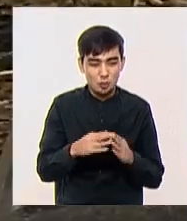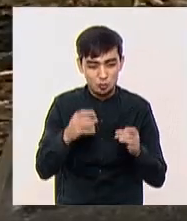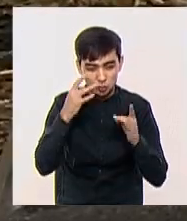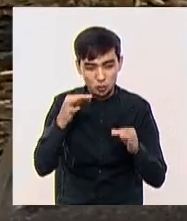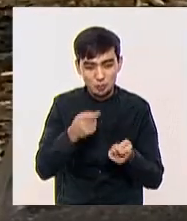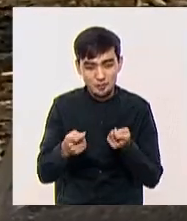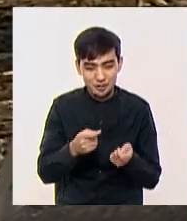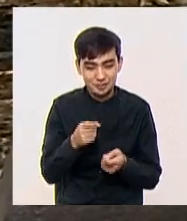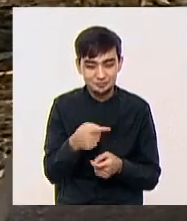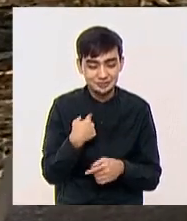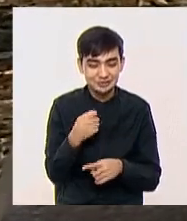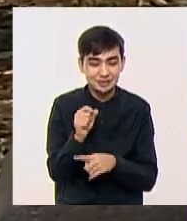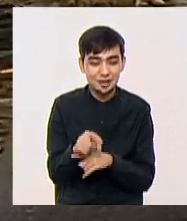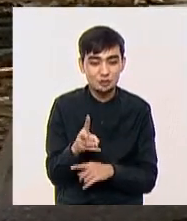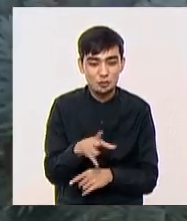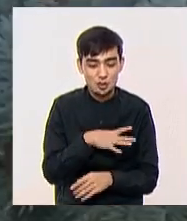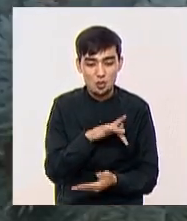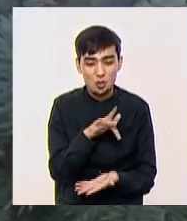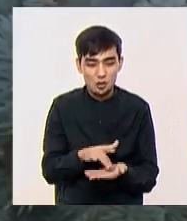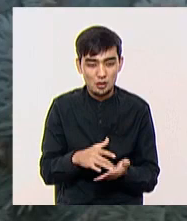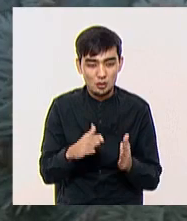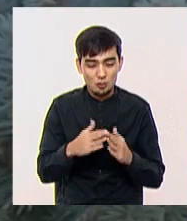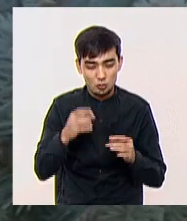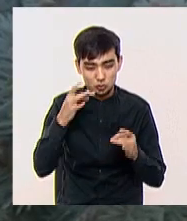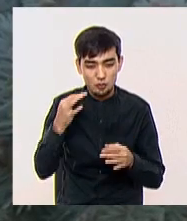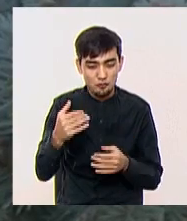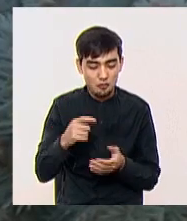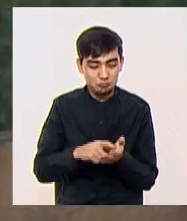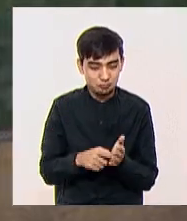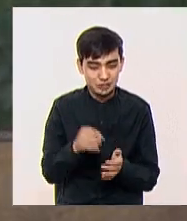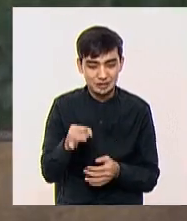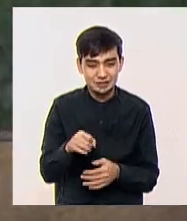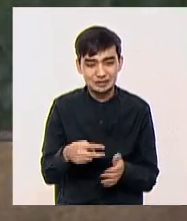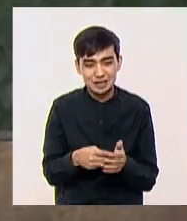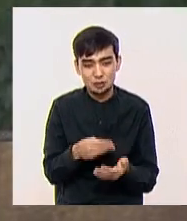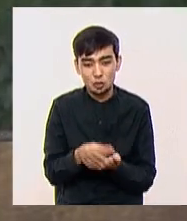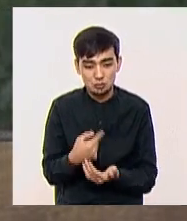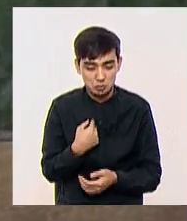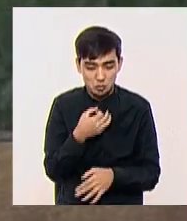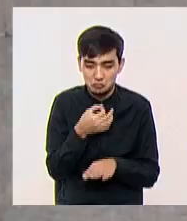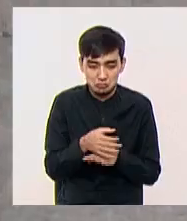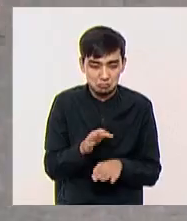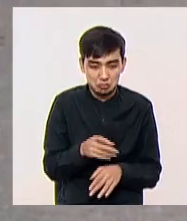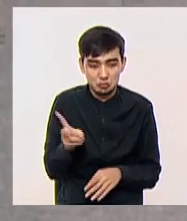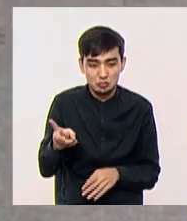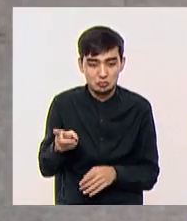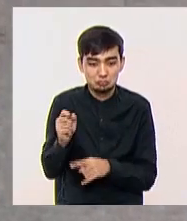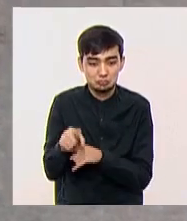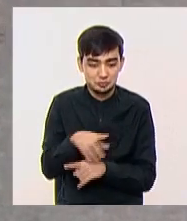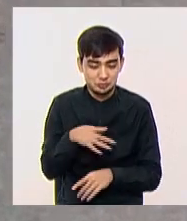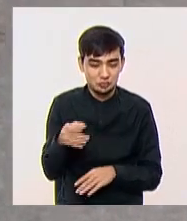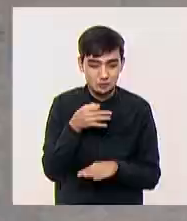басқармасындағылар бұған тапсырыс беруші қалалық мәдениет бөлімі. Сондықтан құнының қымбаттығына біз жауапты емеспіз деп отыр.